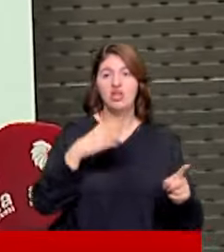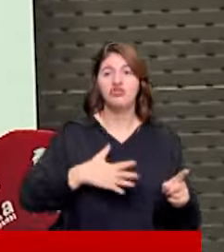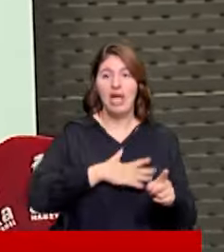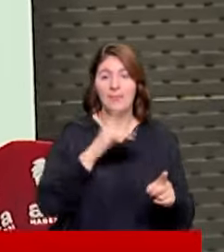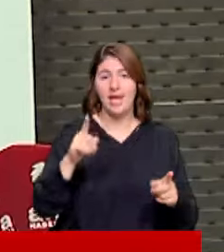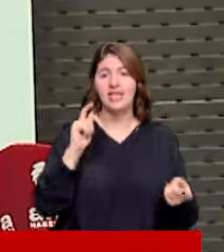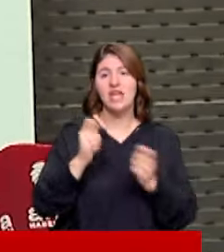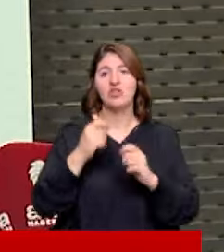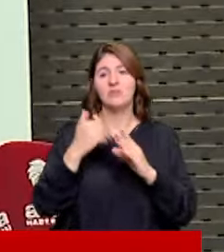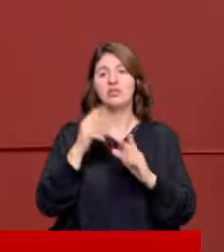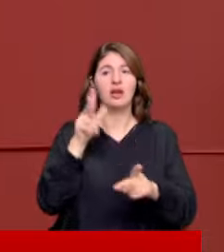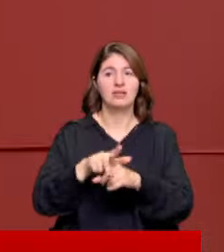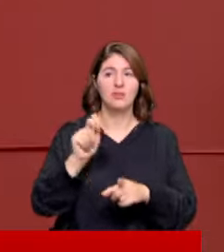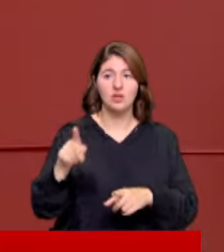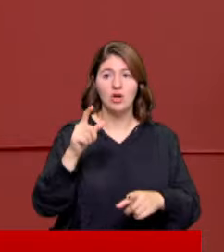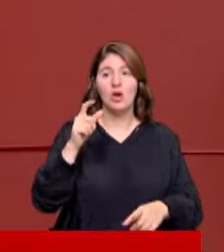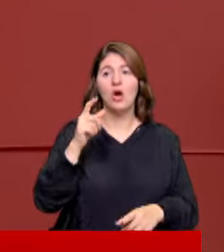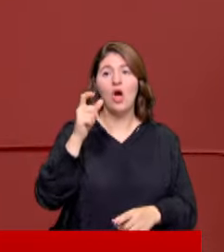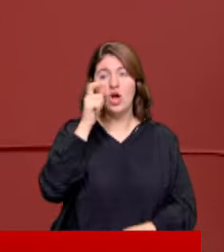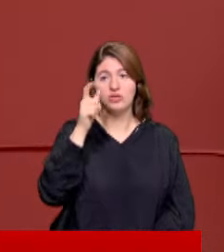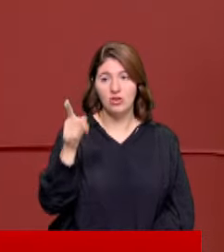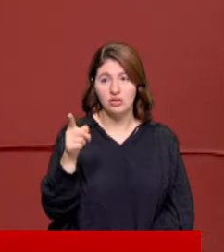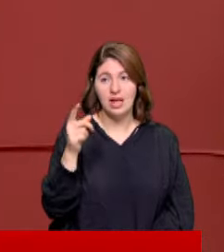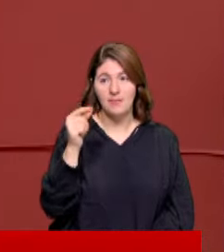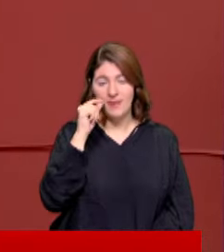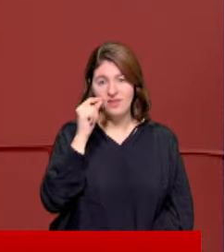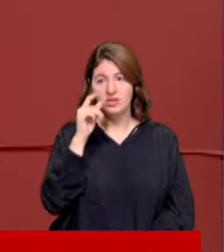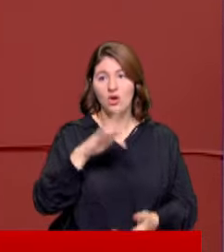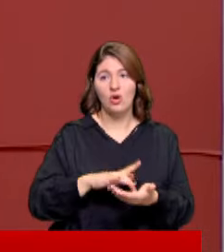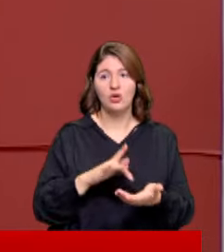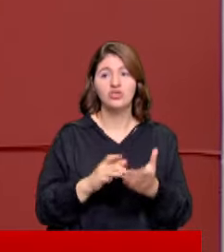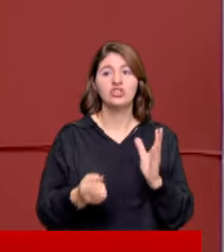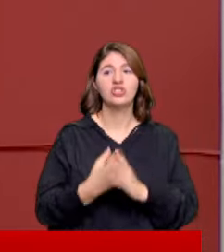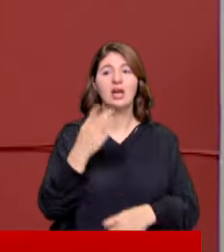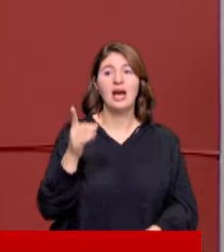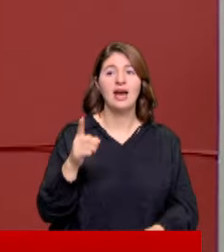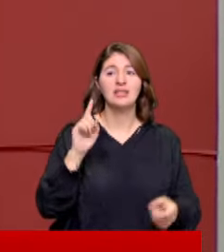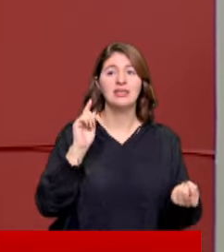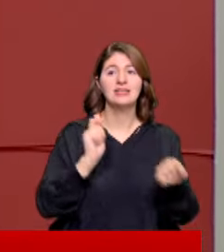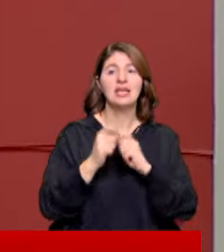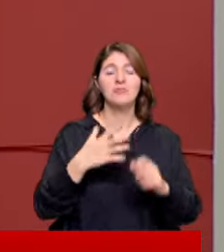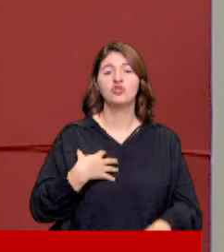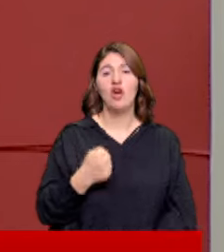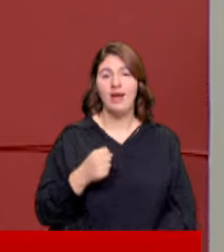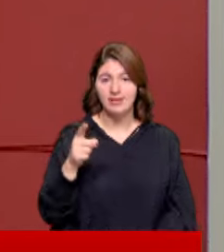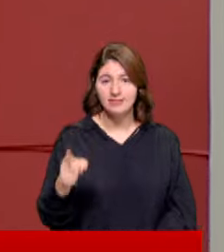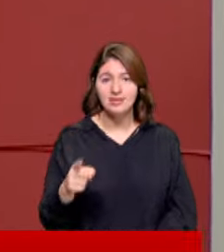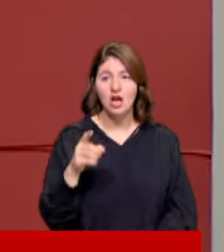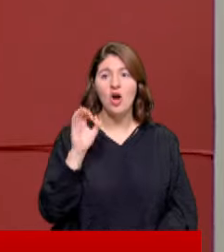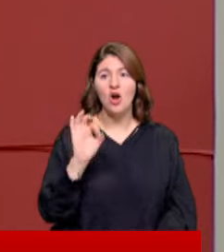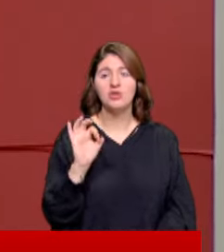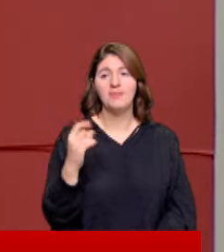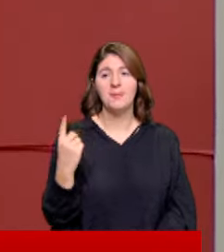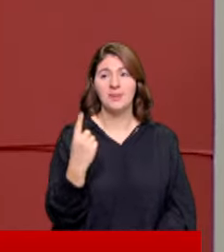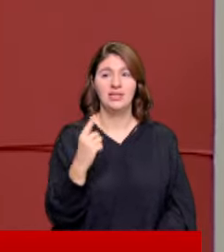CHP'ye değişim mesajıyla katıldı. Özgür Özel beyefendinin ortaya koyduğu değişim iradesi önemli